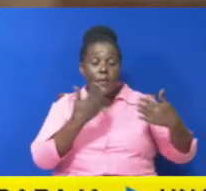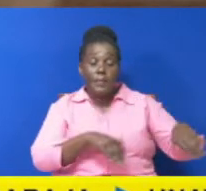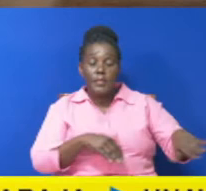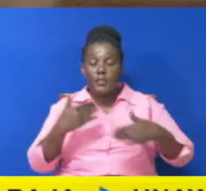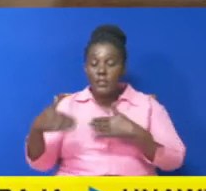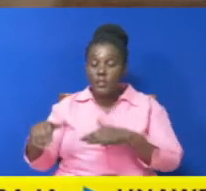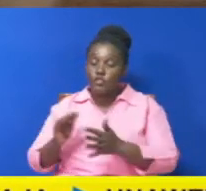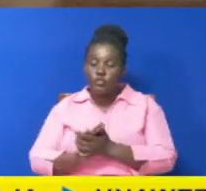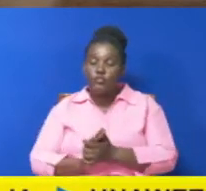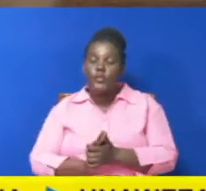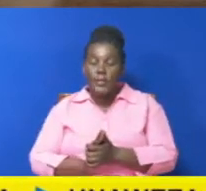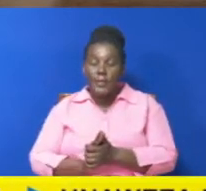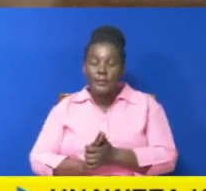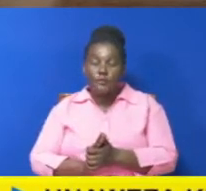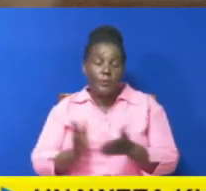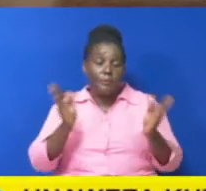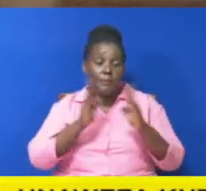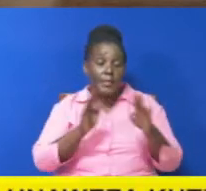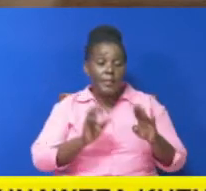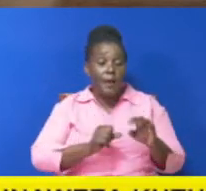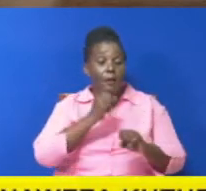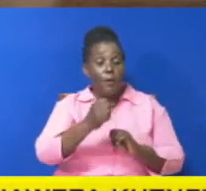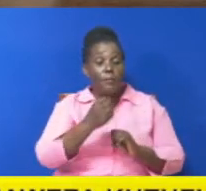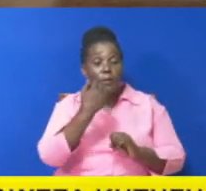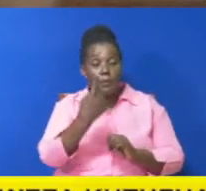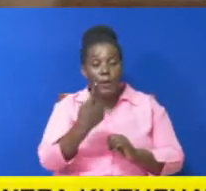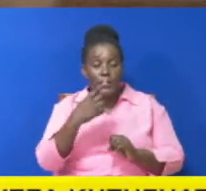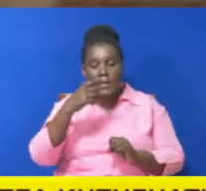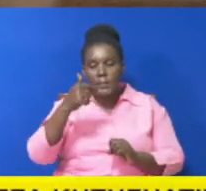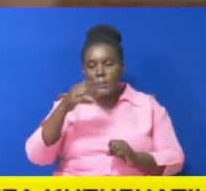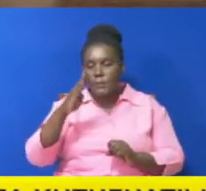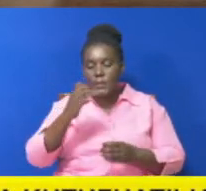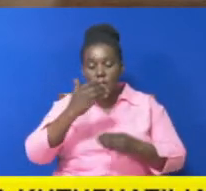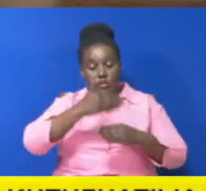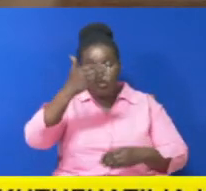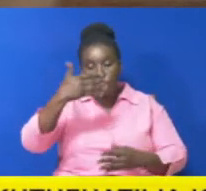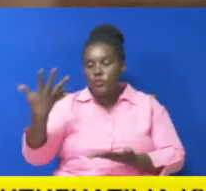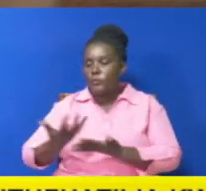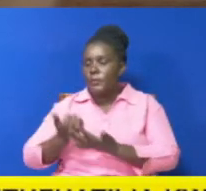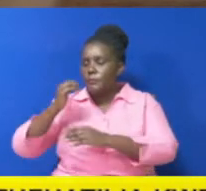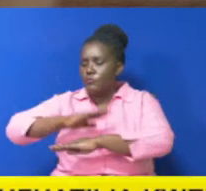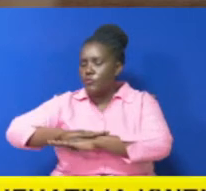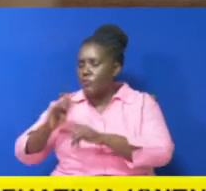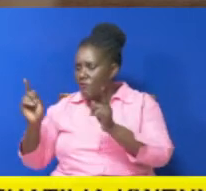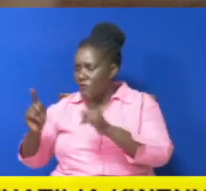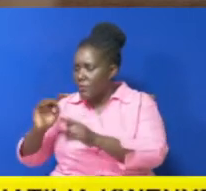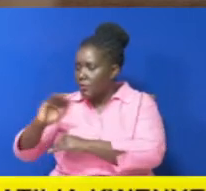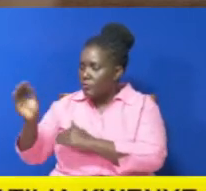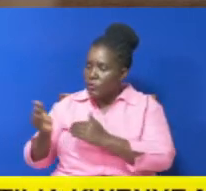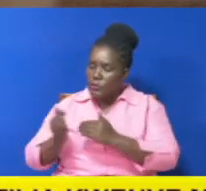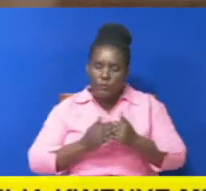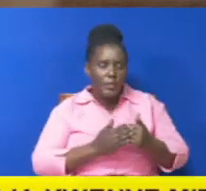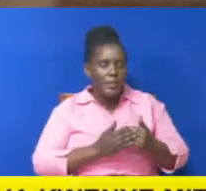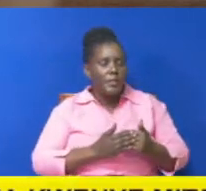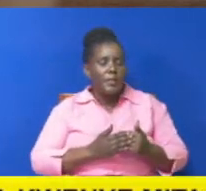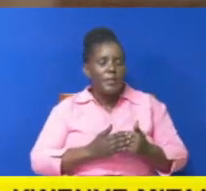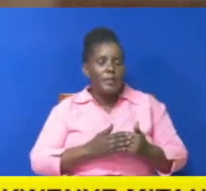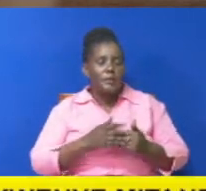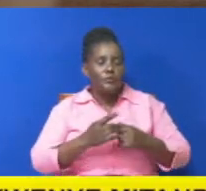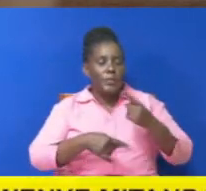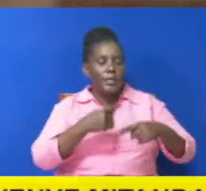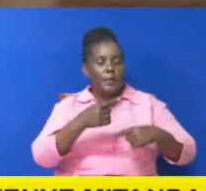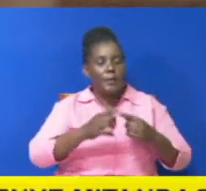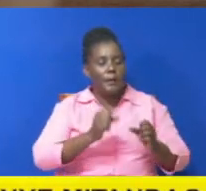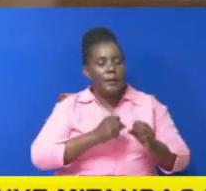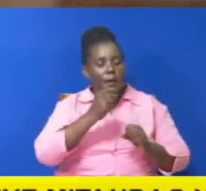ndio inahitimisha saa ya kwanza ya TBC Kioo. Tupate mapumziko mafupi, tukirejea ni sehemu ya